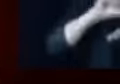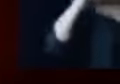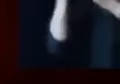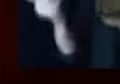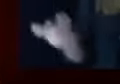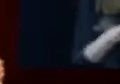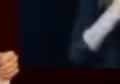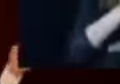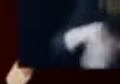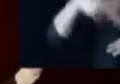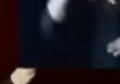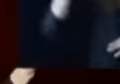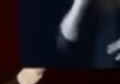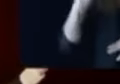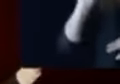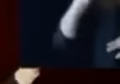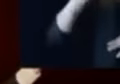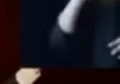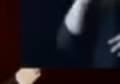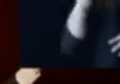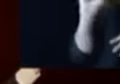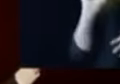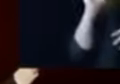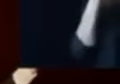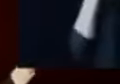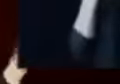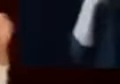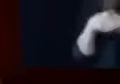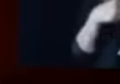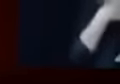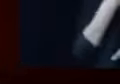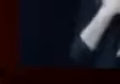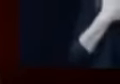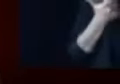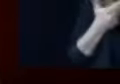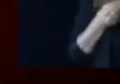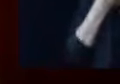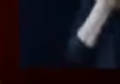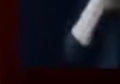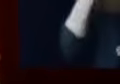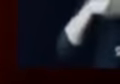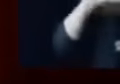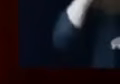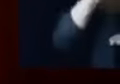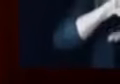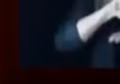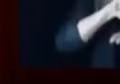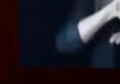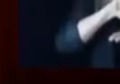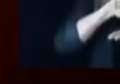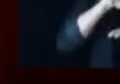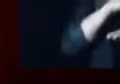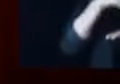darvi dei numeri perché questo centro non birilla esattamente di efficienza. Considerate che in 3 anni,